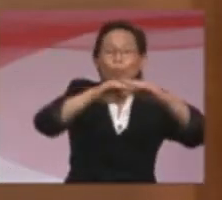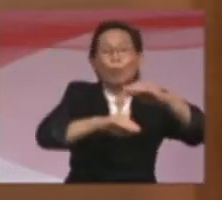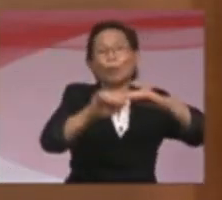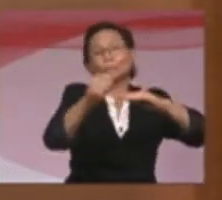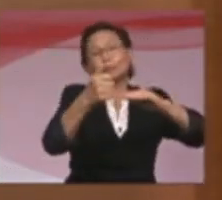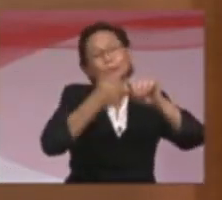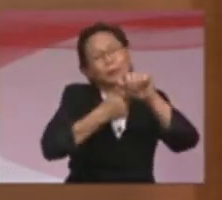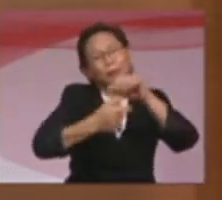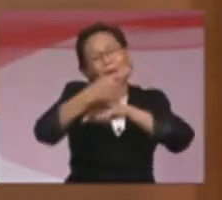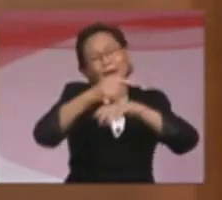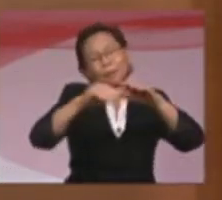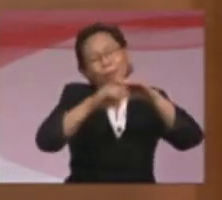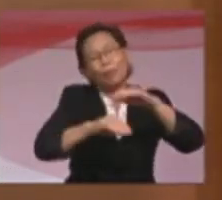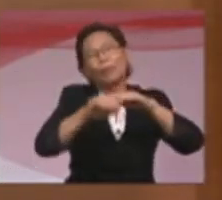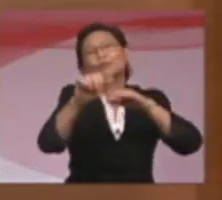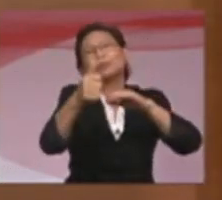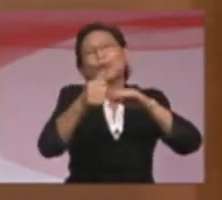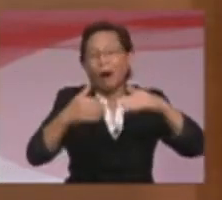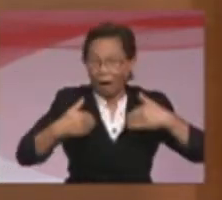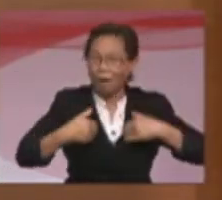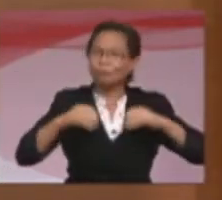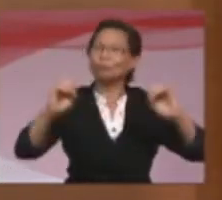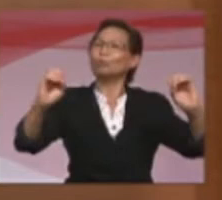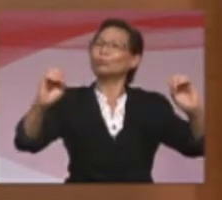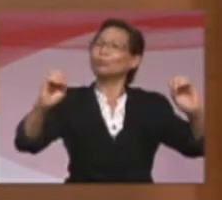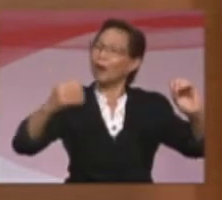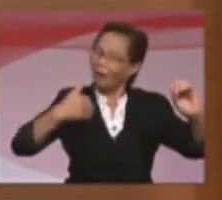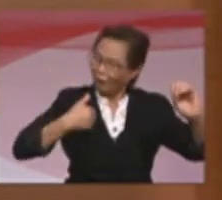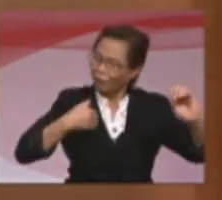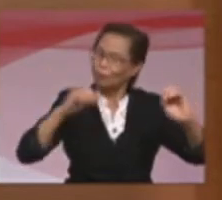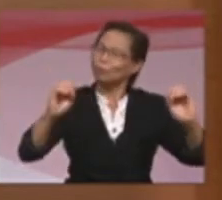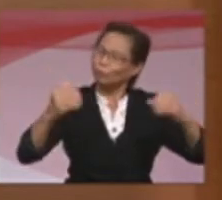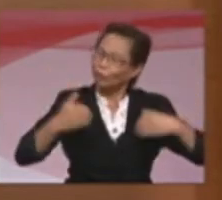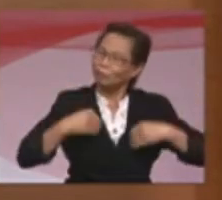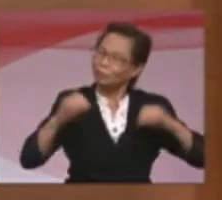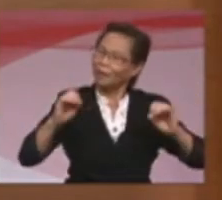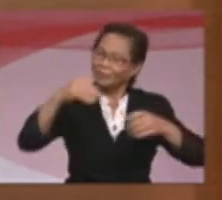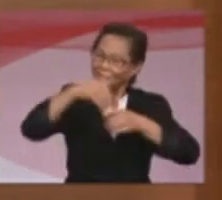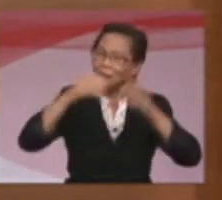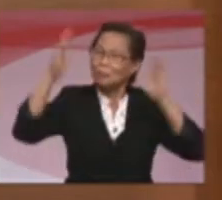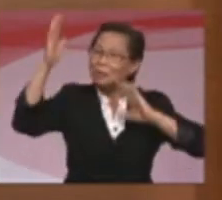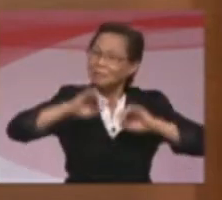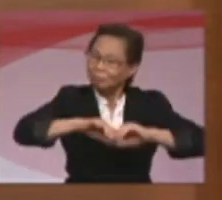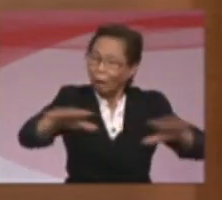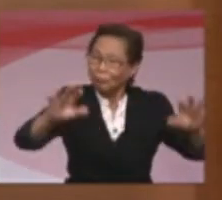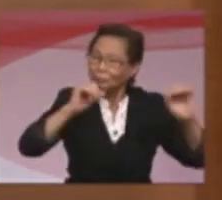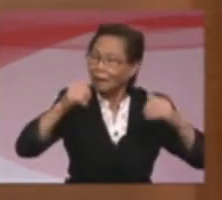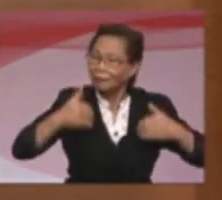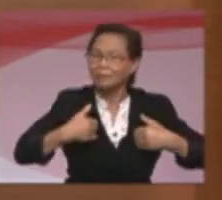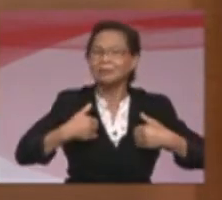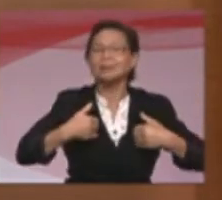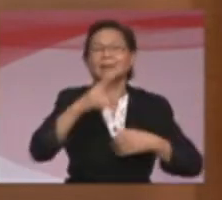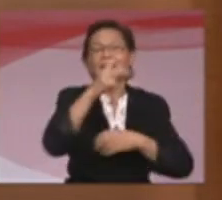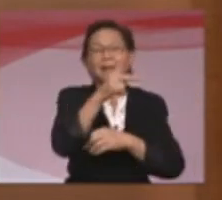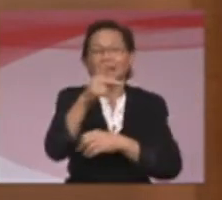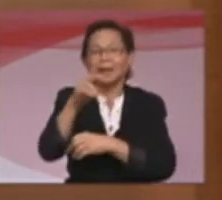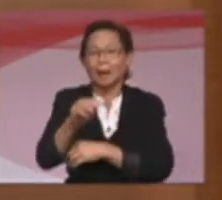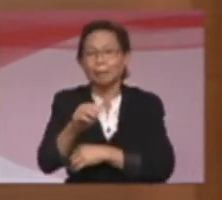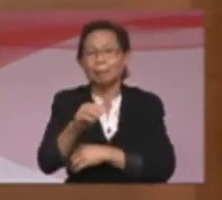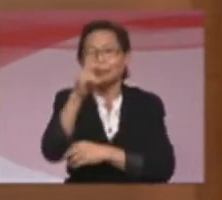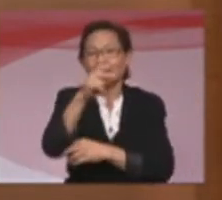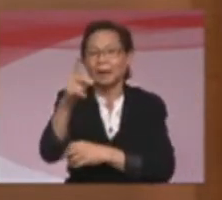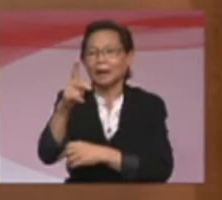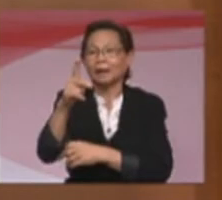hari, malah pernah kosong pun jangkitan di dalam negara. Dan Kementerian Kesihatan melaporkan